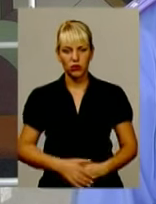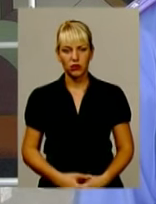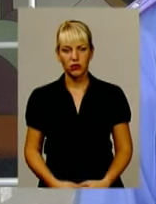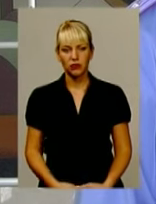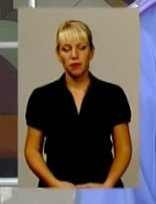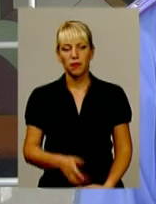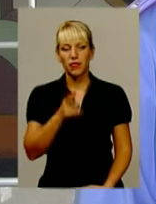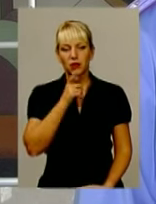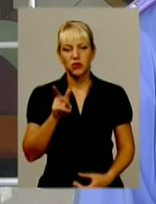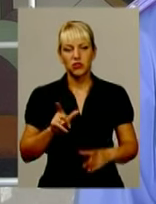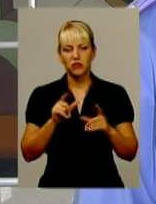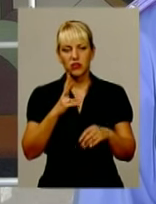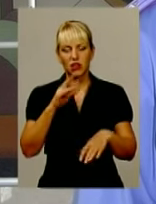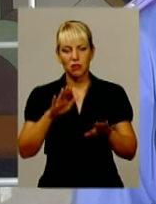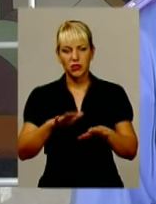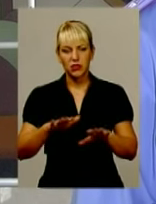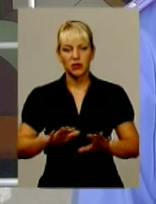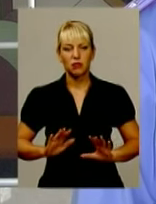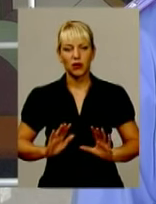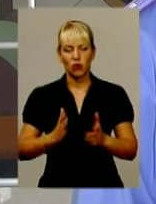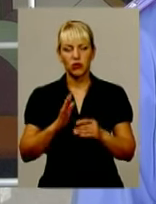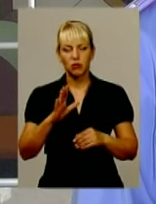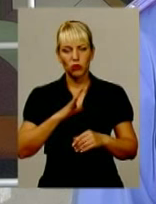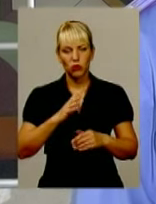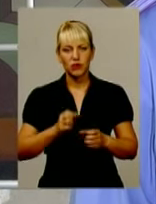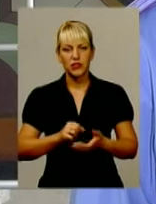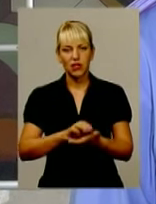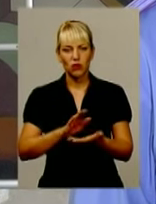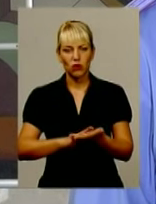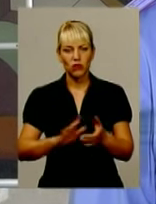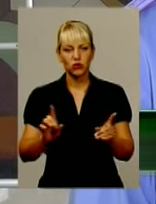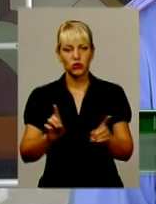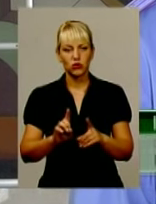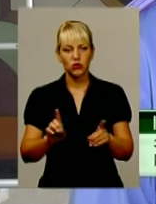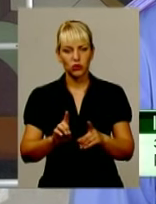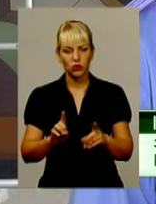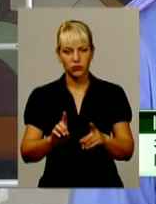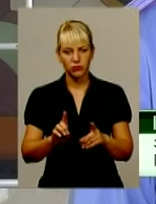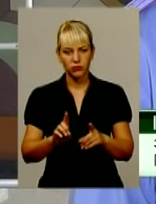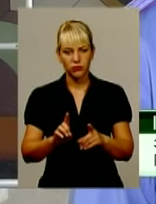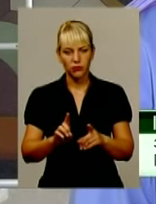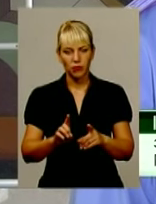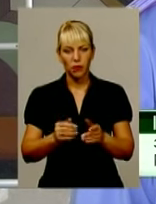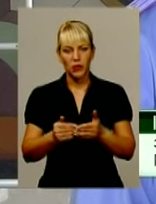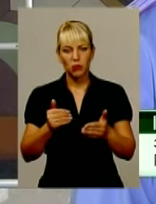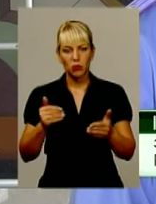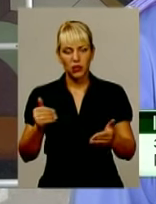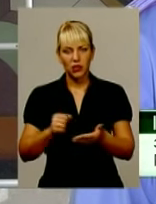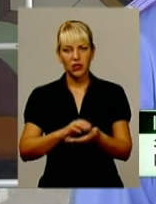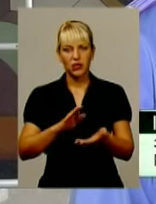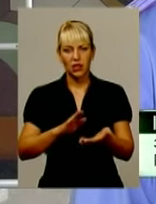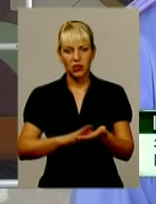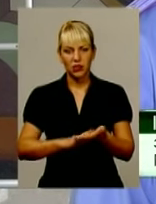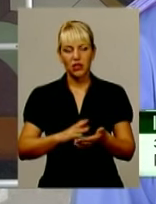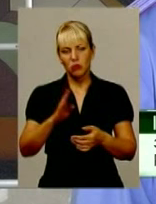Під час виїзду на місце пригоди було встановлено, що попередньо даний громадянин